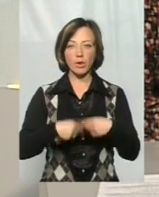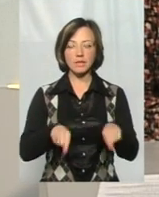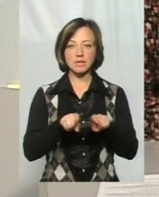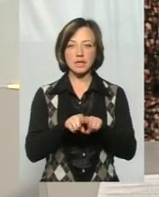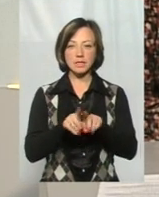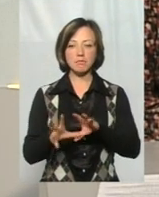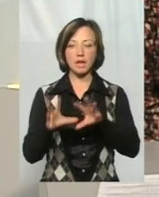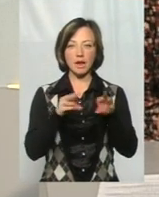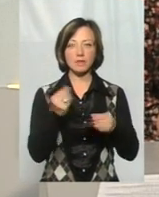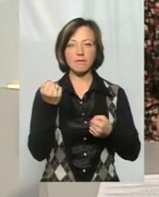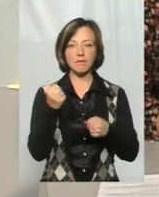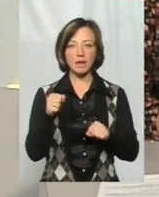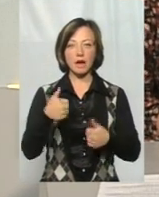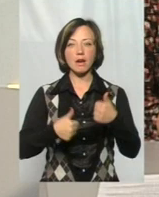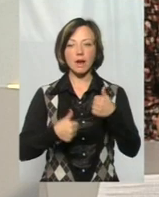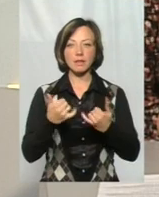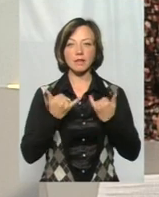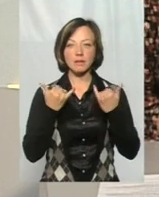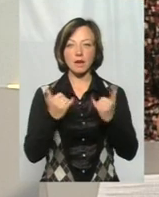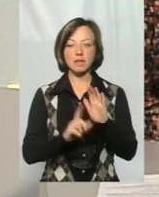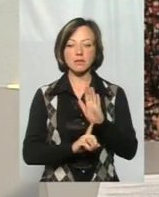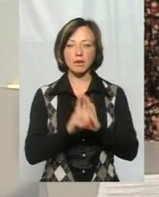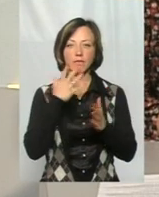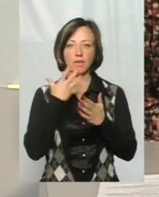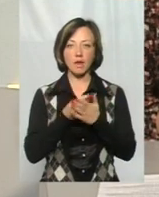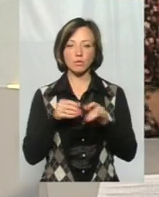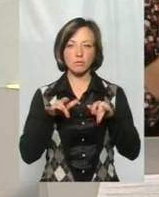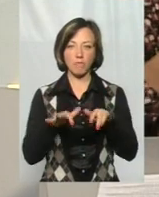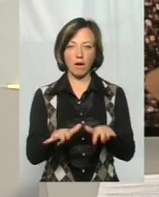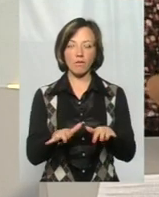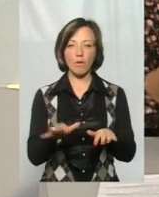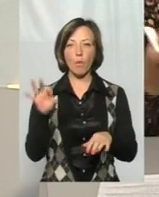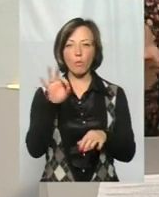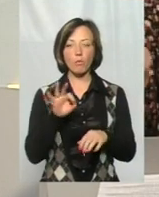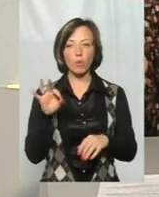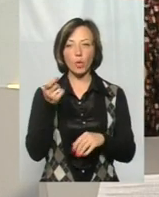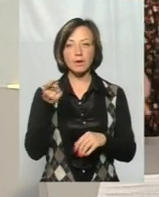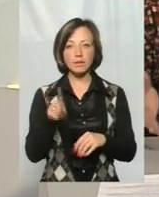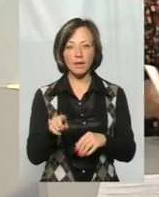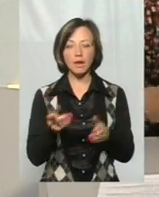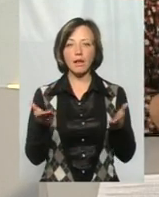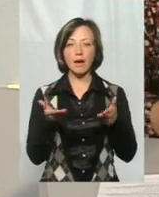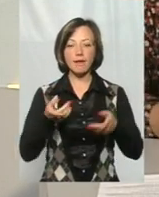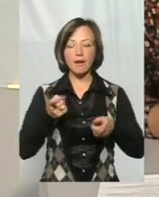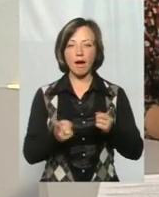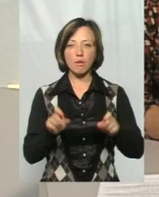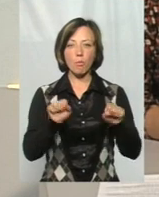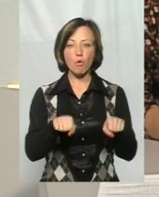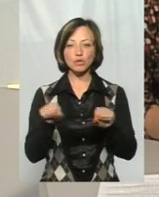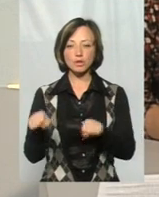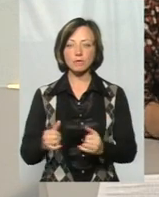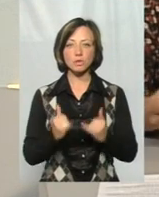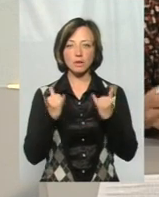організації з міграції та виграв грант для старту власної справи. От про те, які реальні можливості